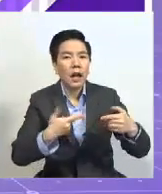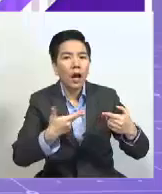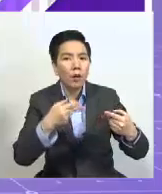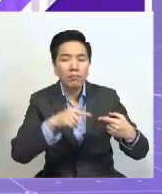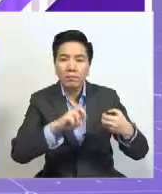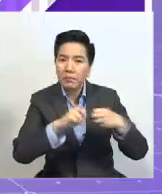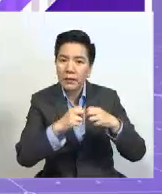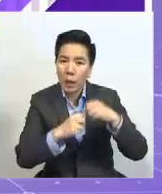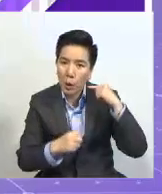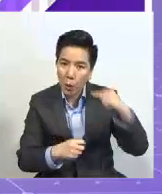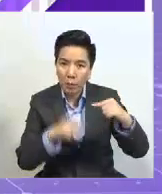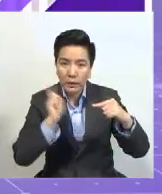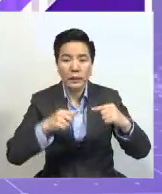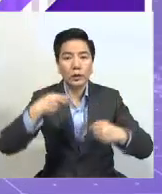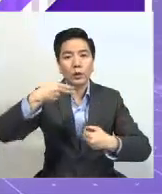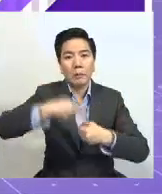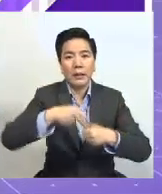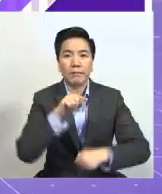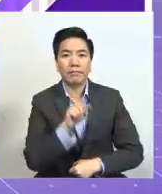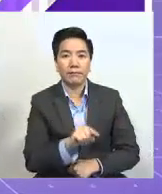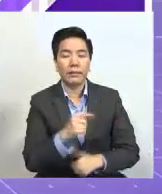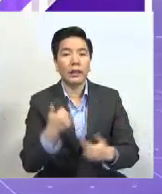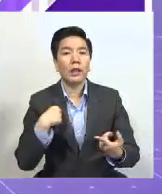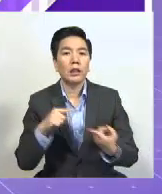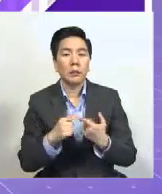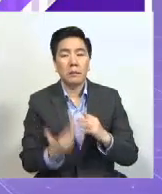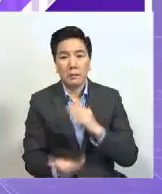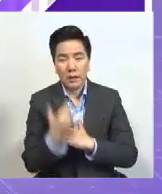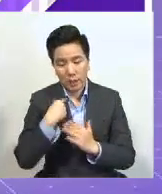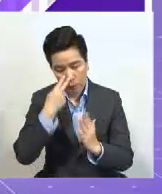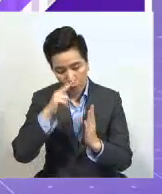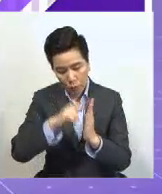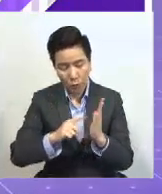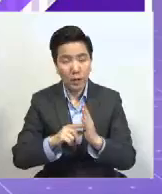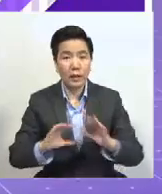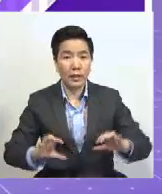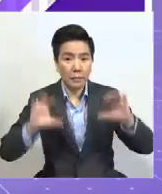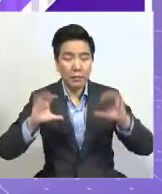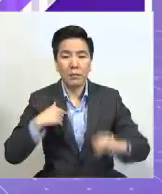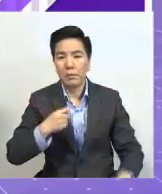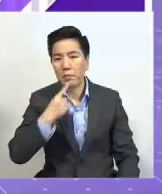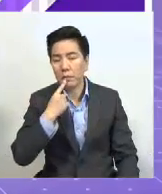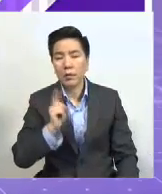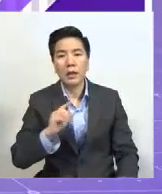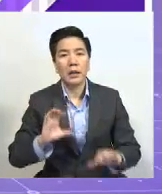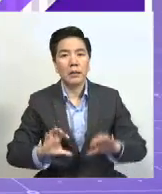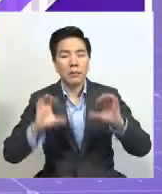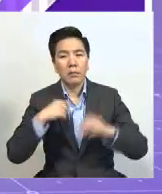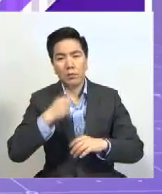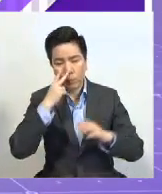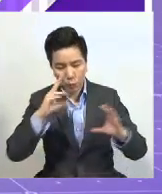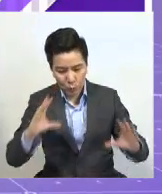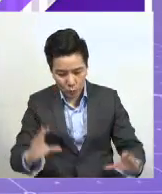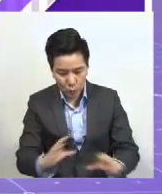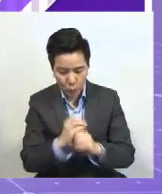ะครับ เมื่อช่วงอาจารย์ค่ะเมื่อช่วงเช้าก็ไปอ่านมาจากทางภาครัฐของเราเนี่ยนะคะก็เหมือนมีการประมว